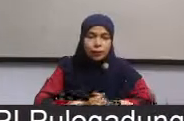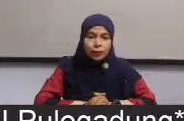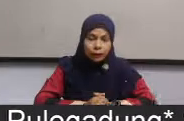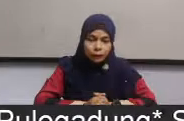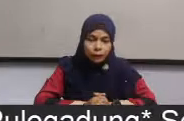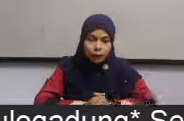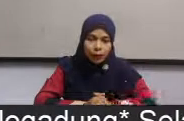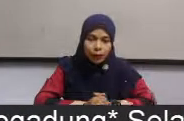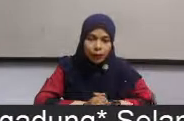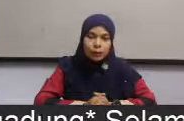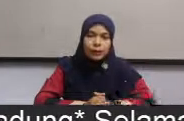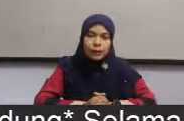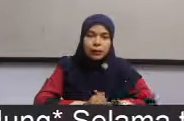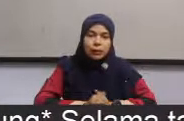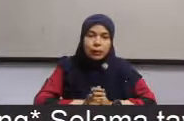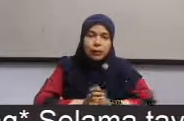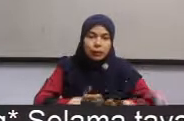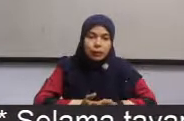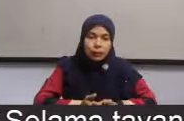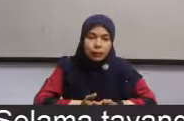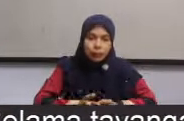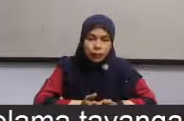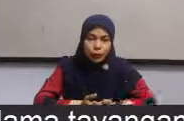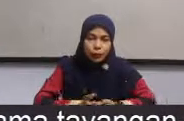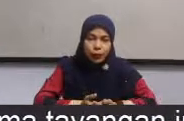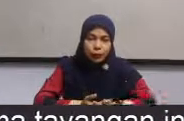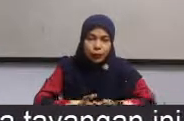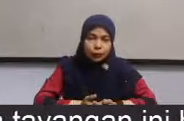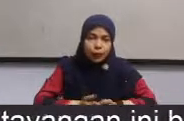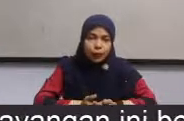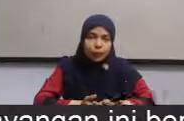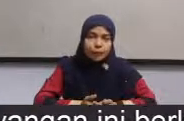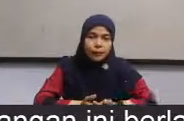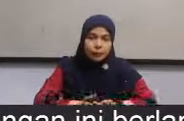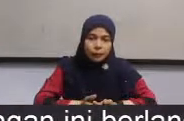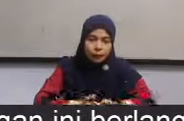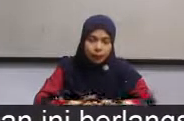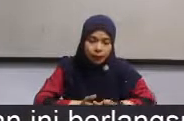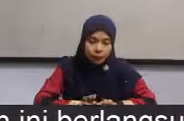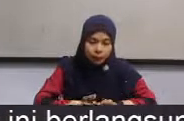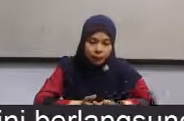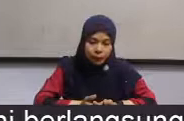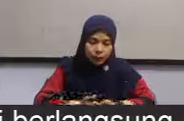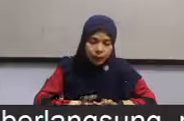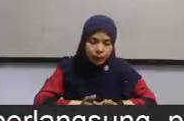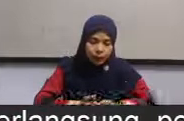terlebih dahulu ya guys Hai Berdoa dimulai kekurangan